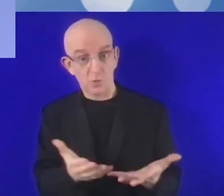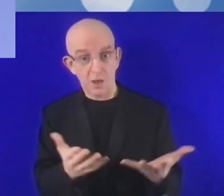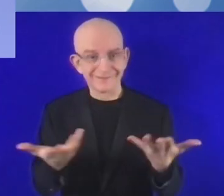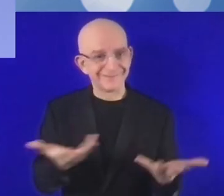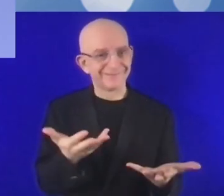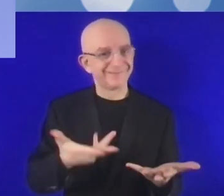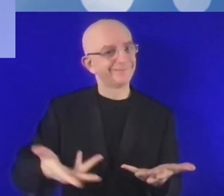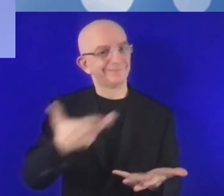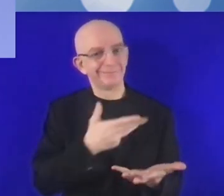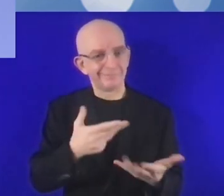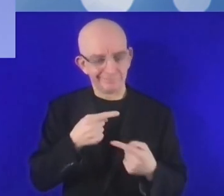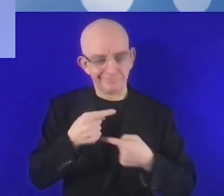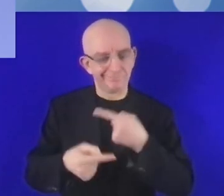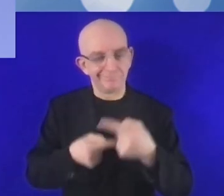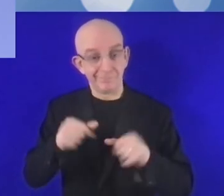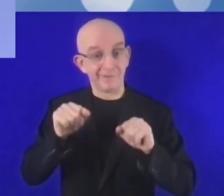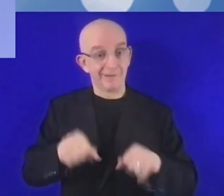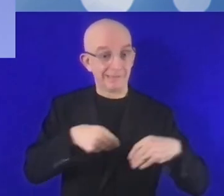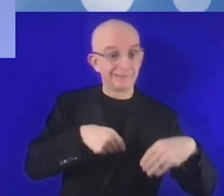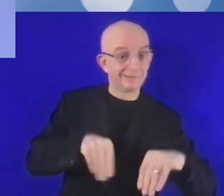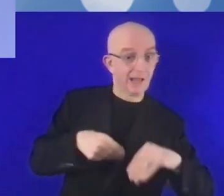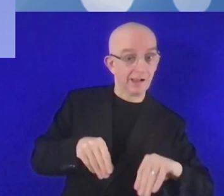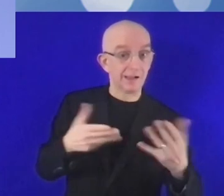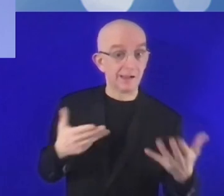контексте изменений, с которыми мы сталкиваем.